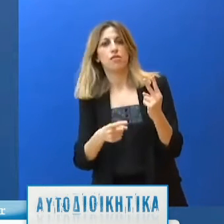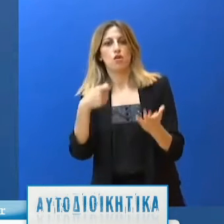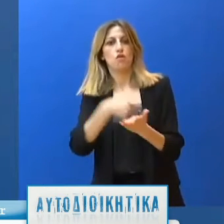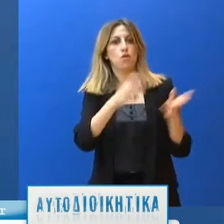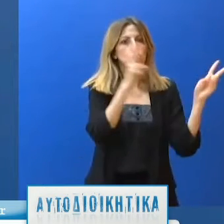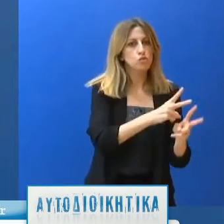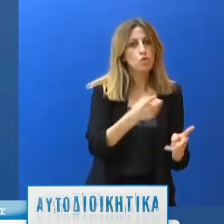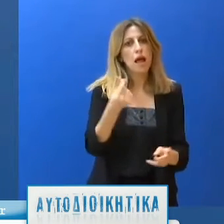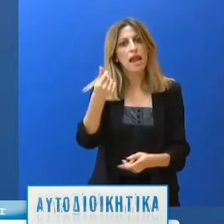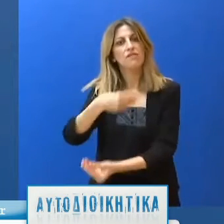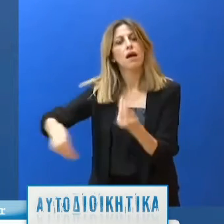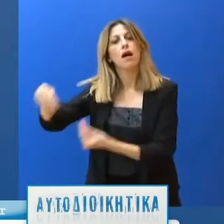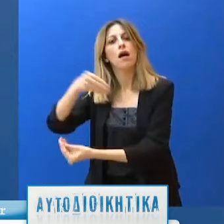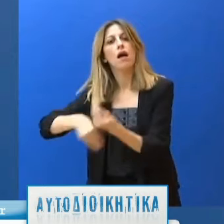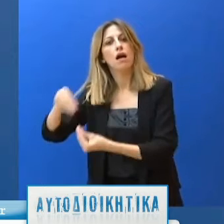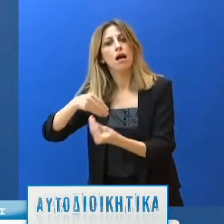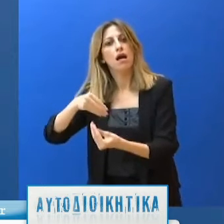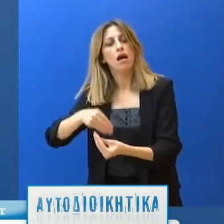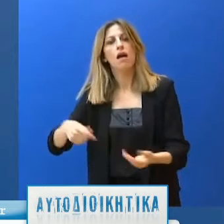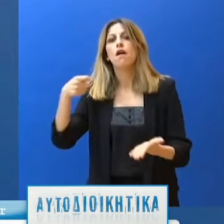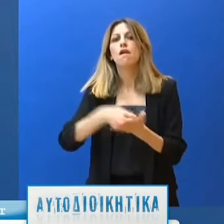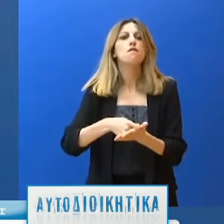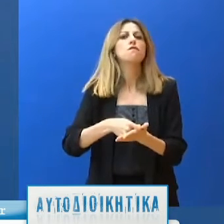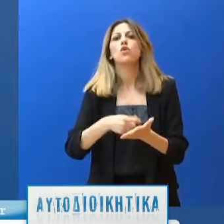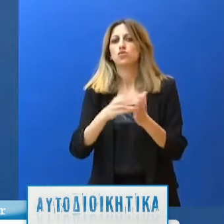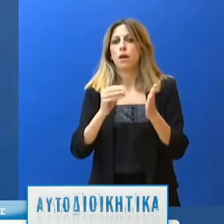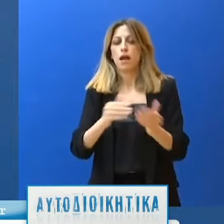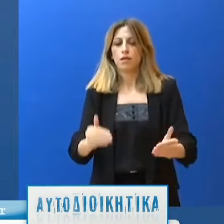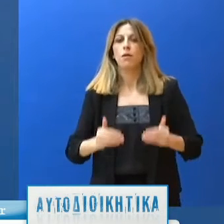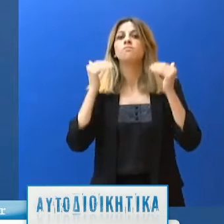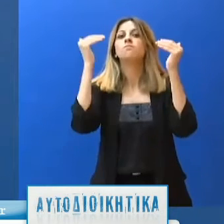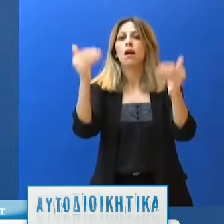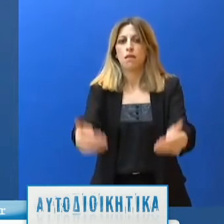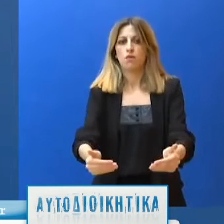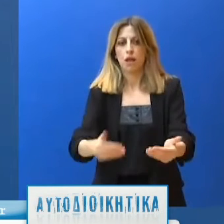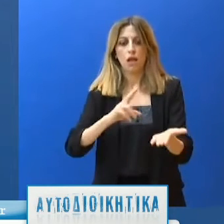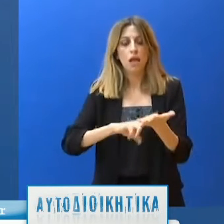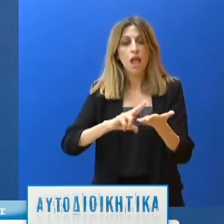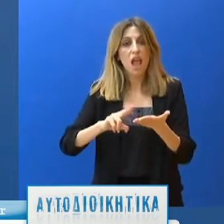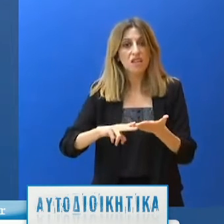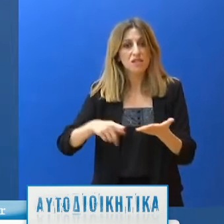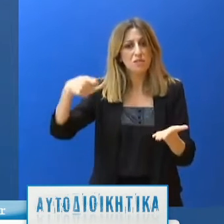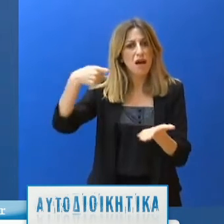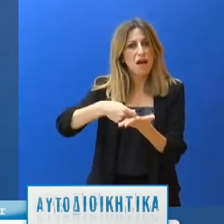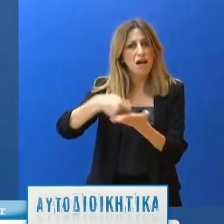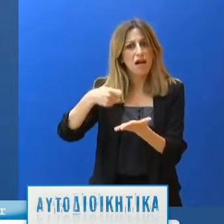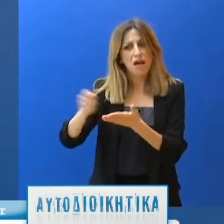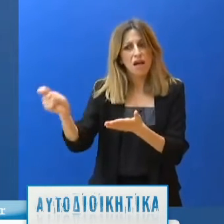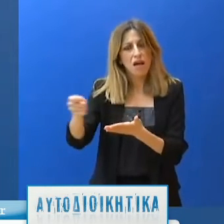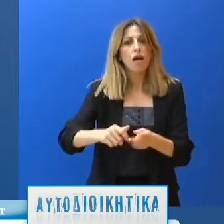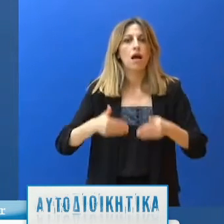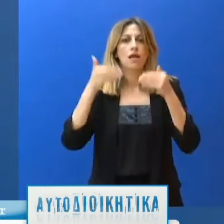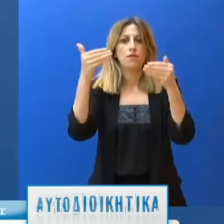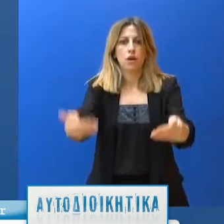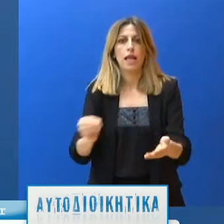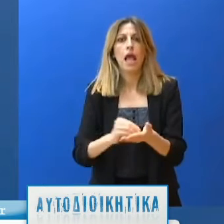επεκτείνει τη δυνατότητα αναστολής πληρωμής φορολογικών και ασφαλιστικών υποχρεώσεων. επεκτείνει το δικαίωμα αναστολής σύμβασης